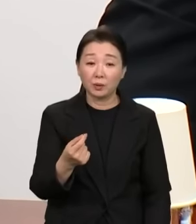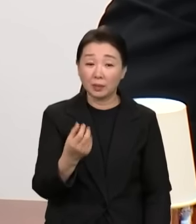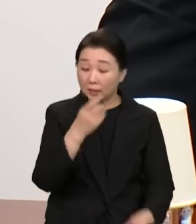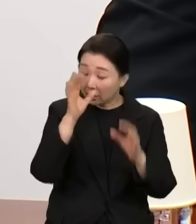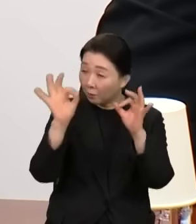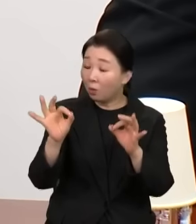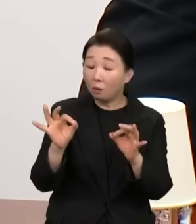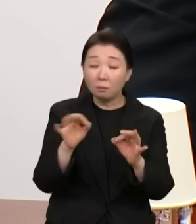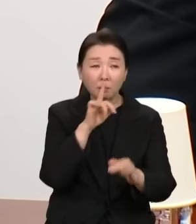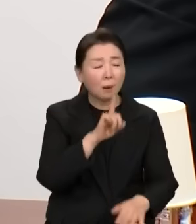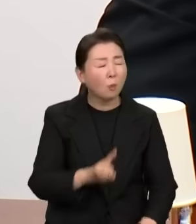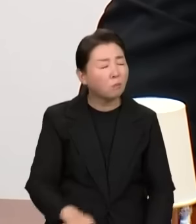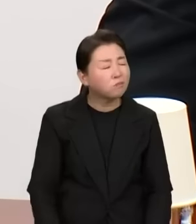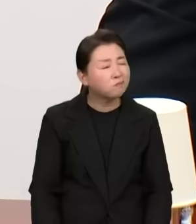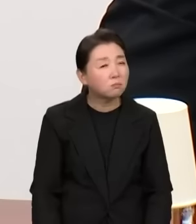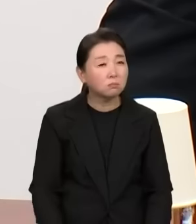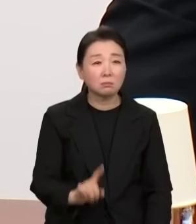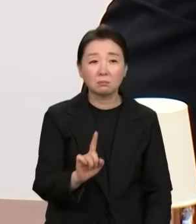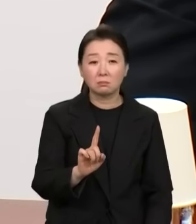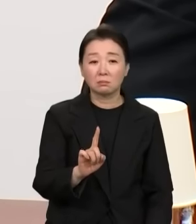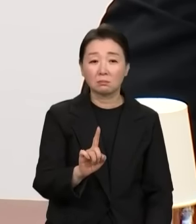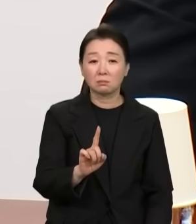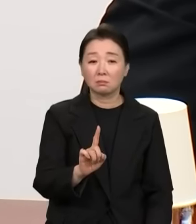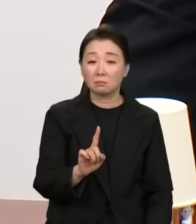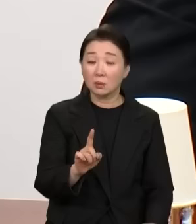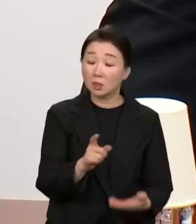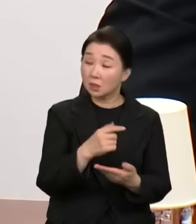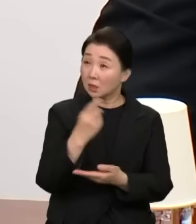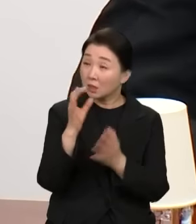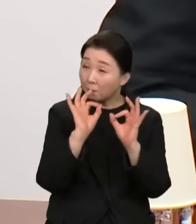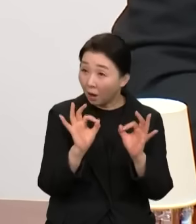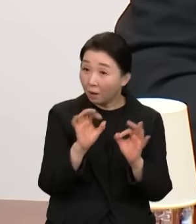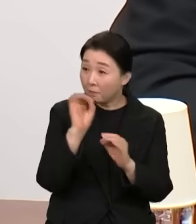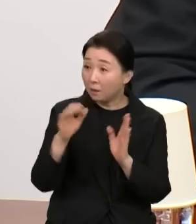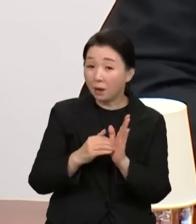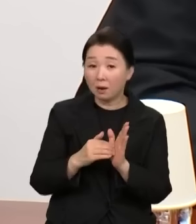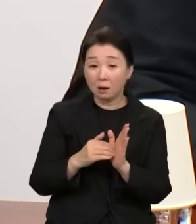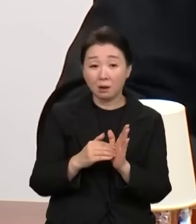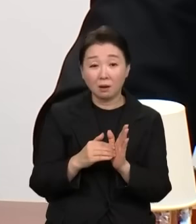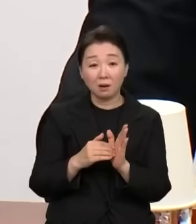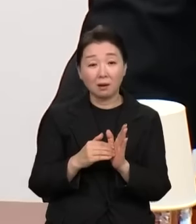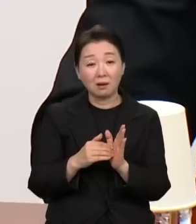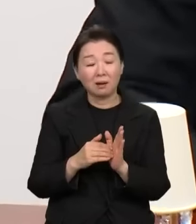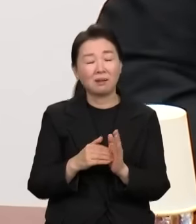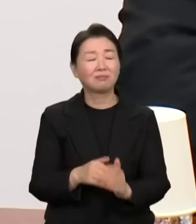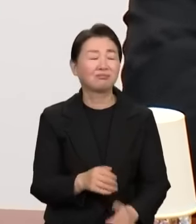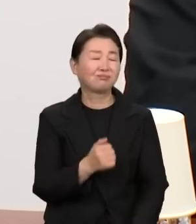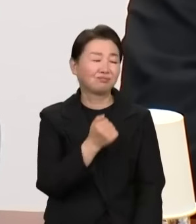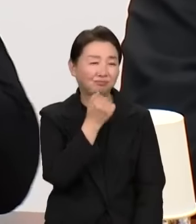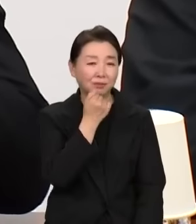냈습니다. 그게 무슨 말씀인지 모르겠네요. 기사를 보고 얘기해요. 네, 기사를 보고 말씀드리고 제가